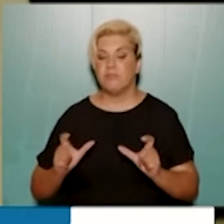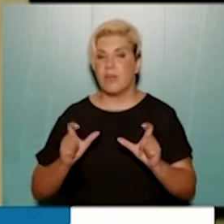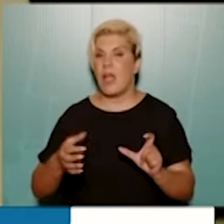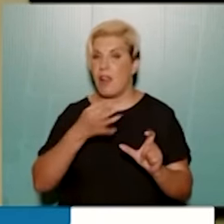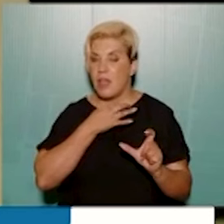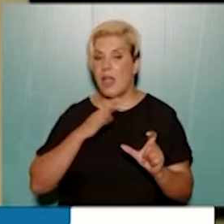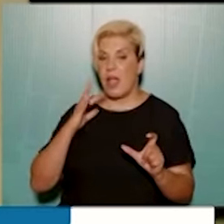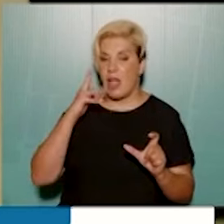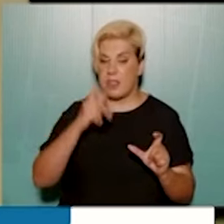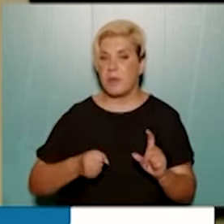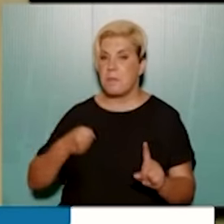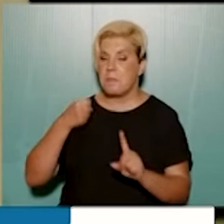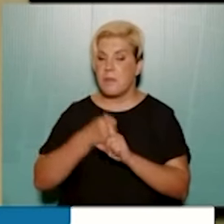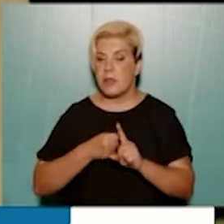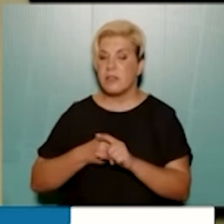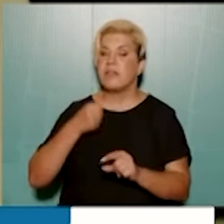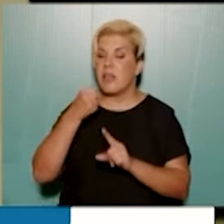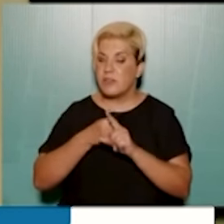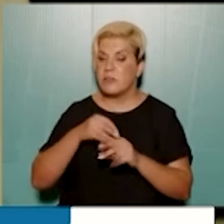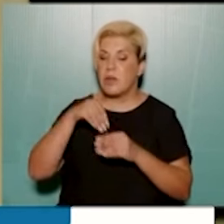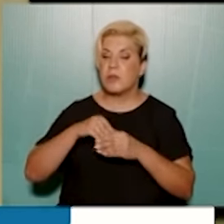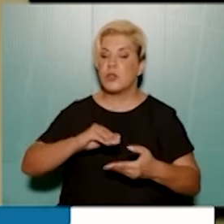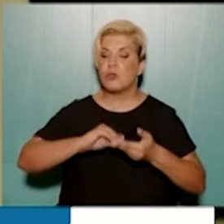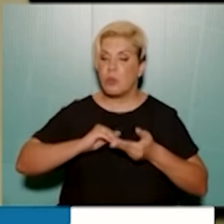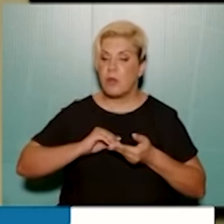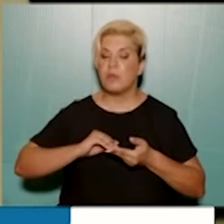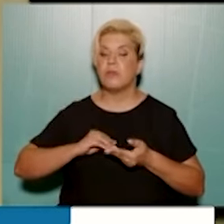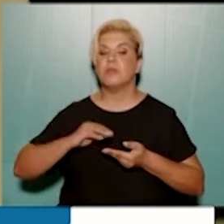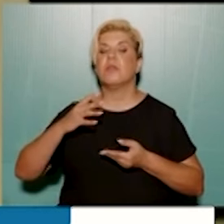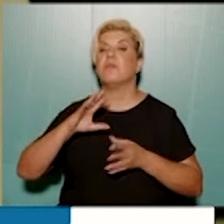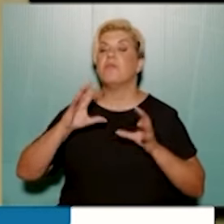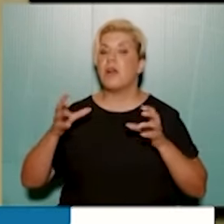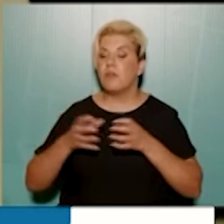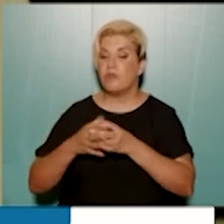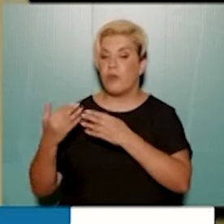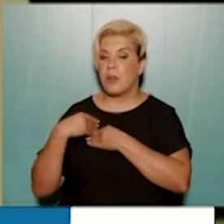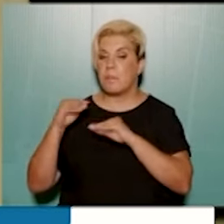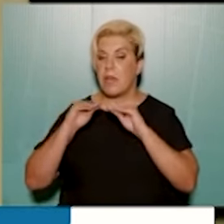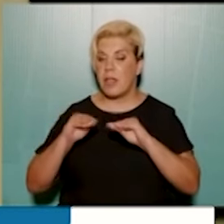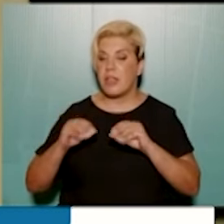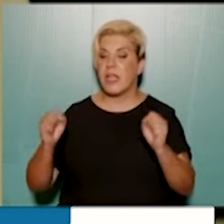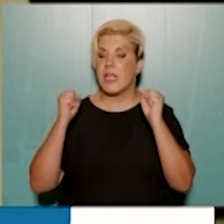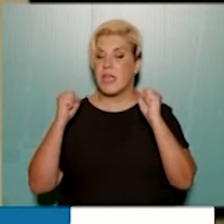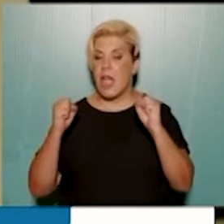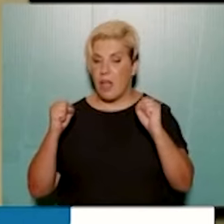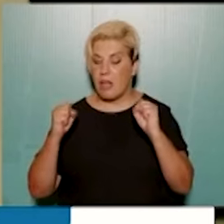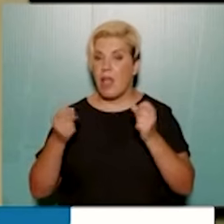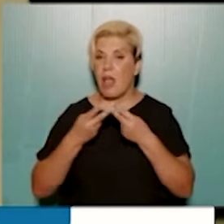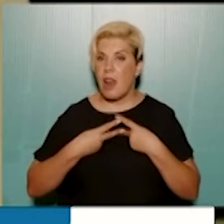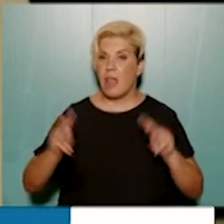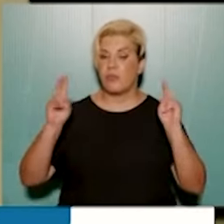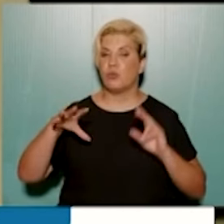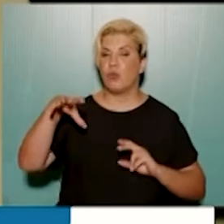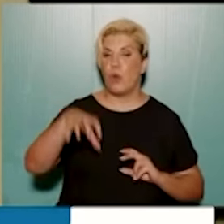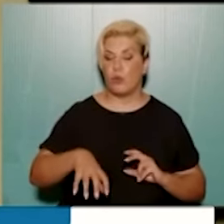με την καθημερινή μας πάλι διεκδίκηση μέσα από τα σωματεία μας, τους μαζικούς φορείς, για την παιδεία, την υγεία μας, για ελεύθερους